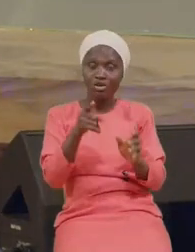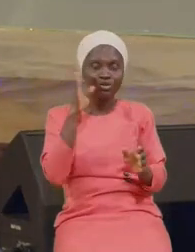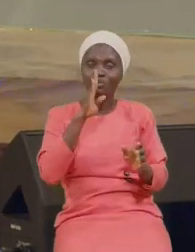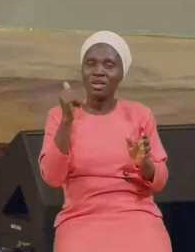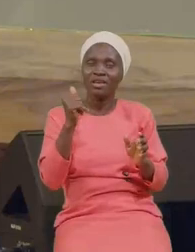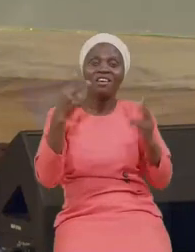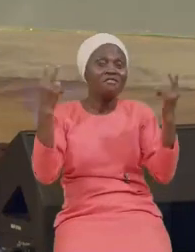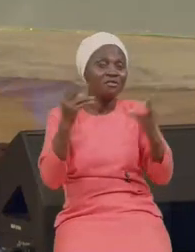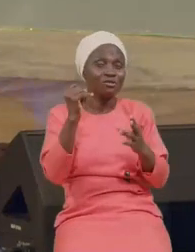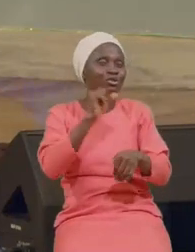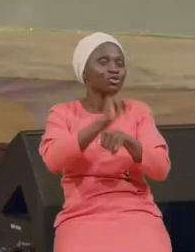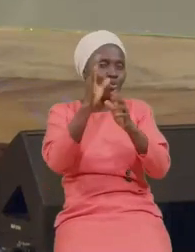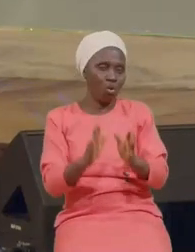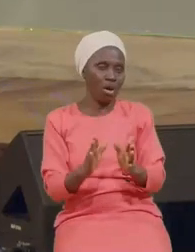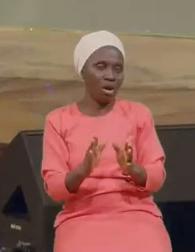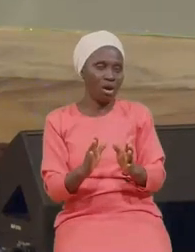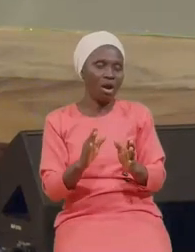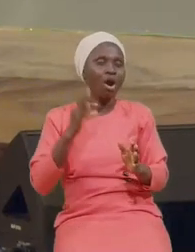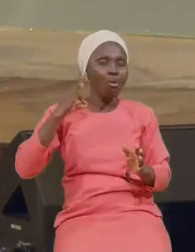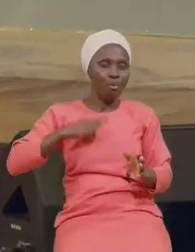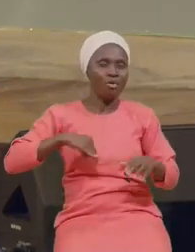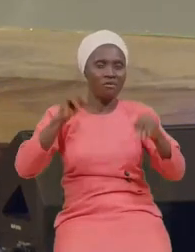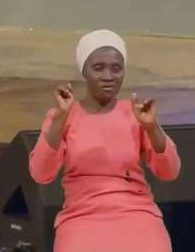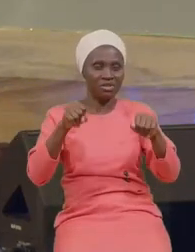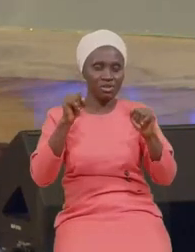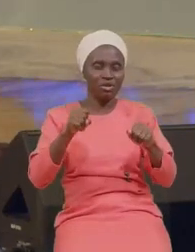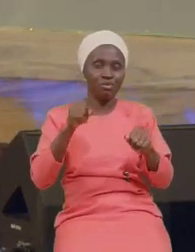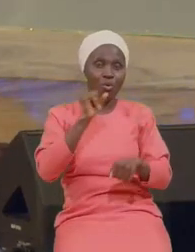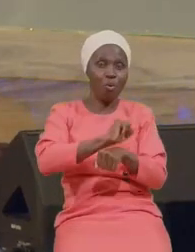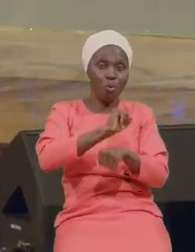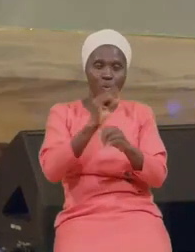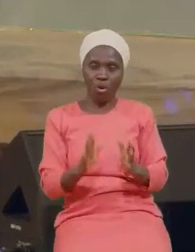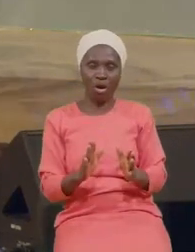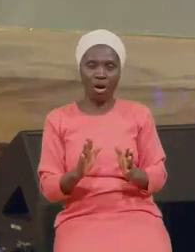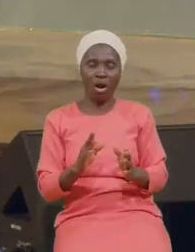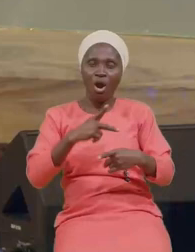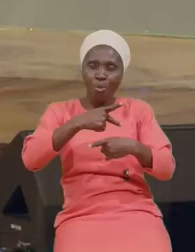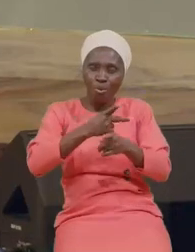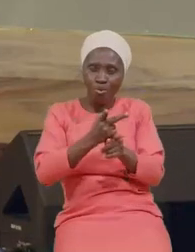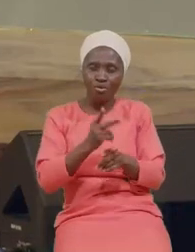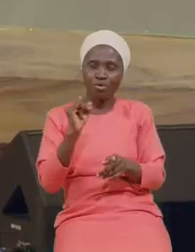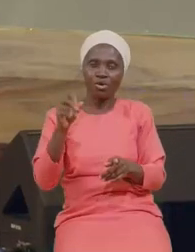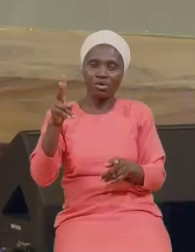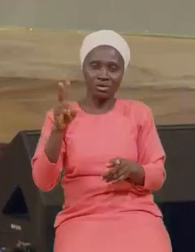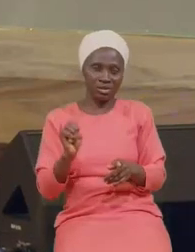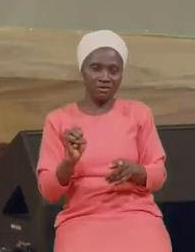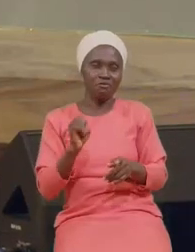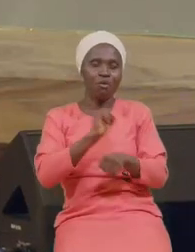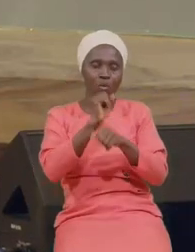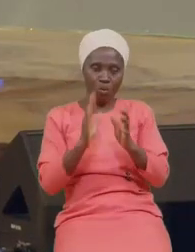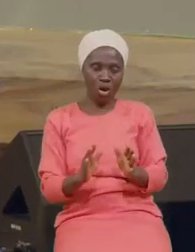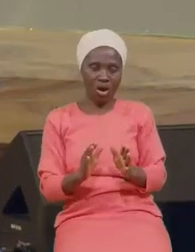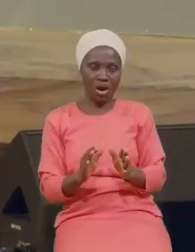victorieux un ouvrier profitable un ouvrier productif tu vas